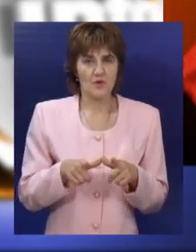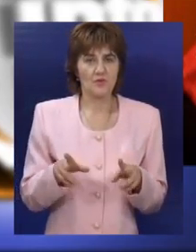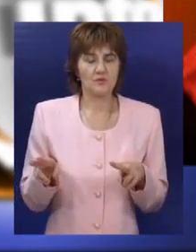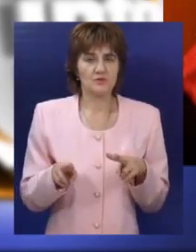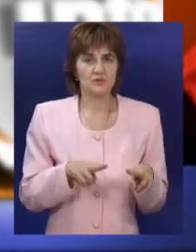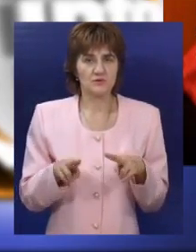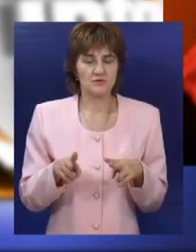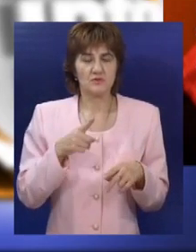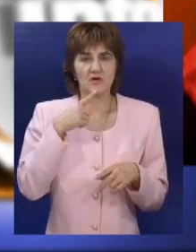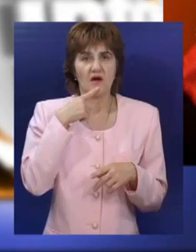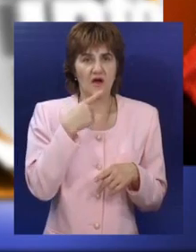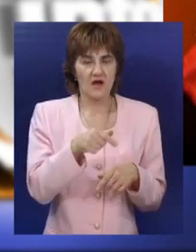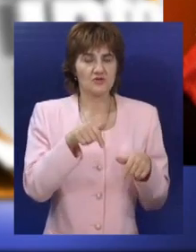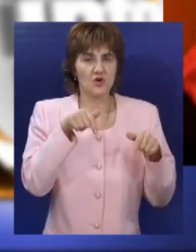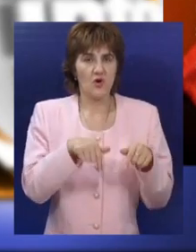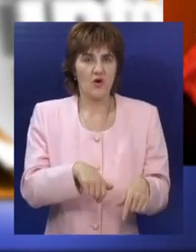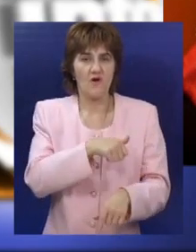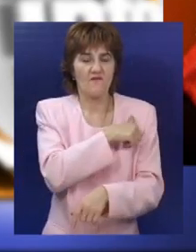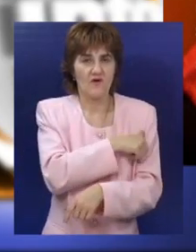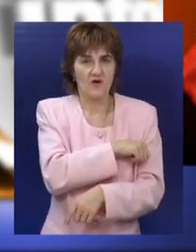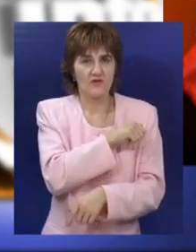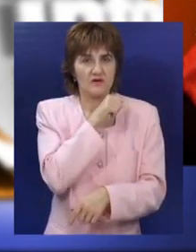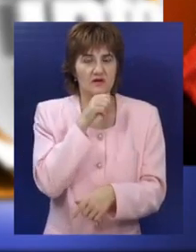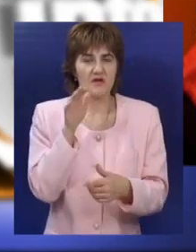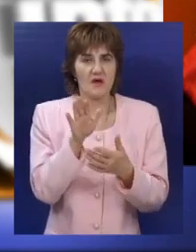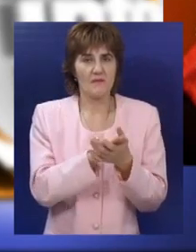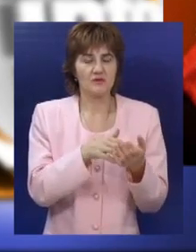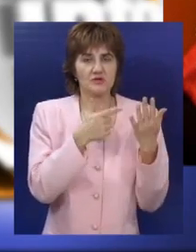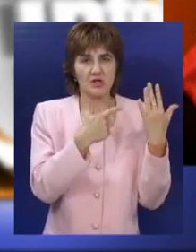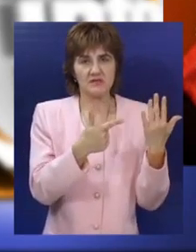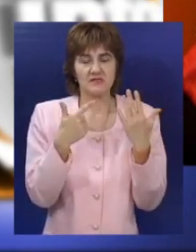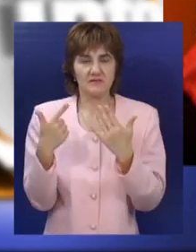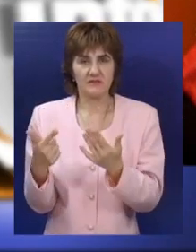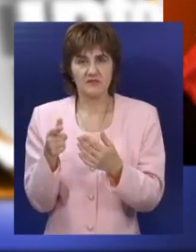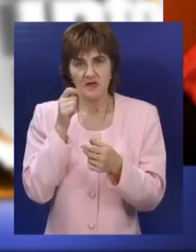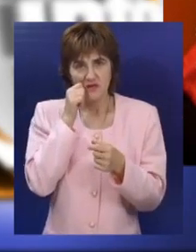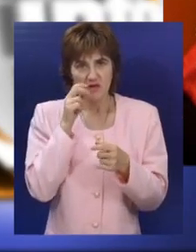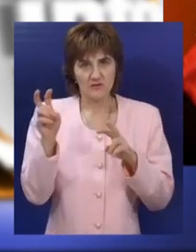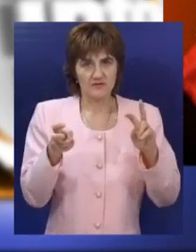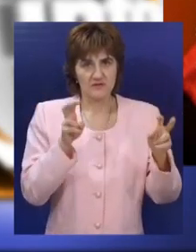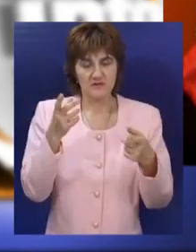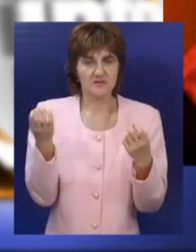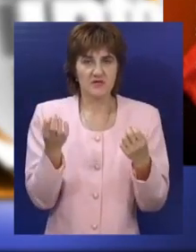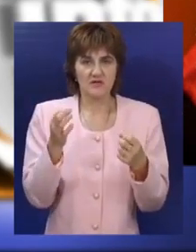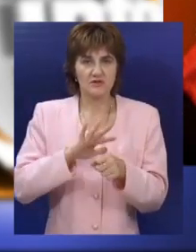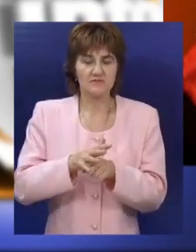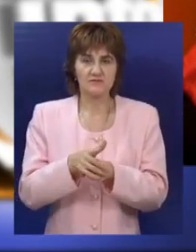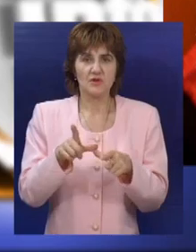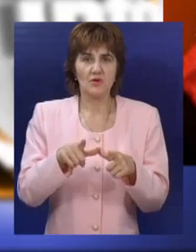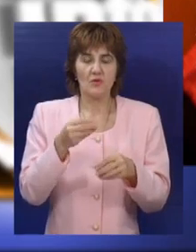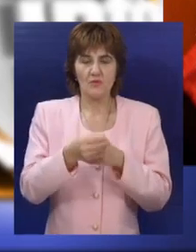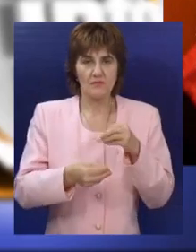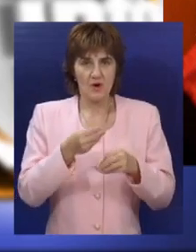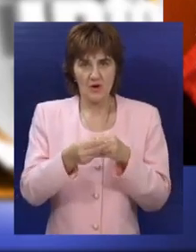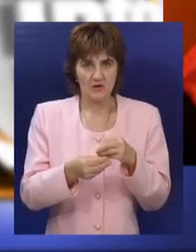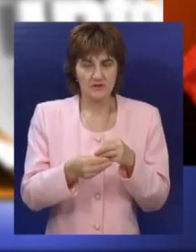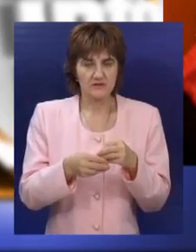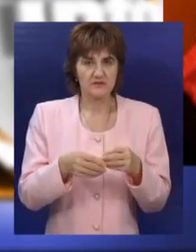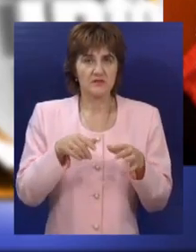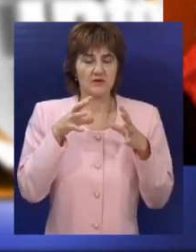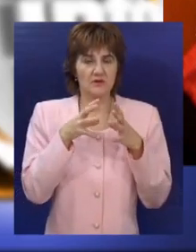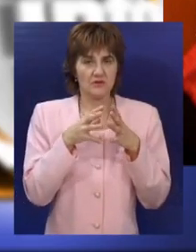U osnovnom sudu u Subotici kažu da je ove godine pokrenuto 77 postupaka zbog krivičnog dela nasilja u porodici.